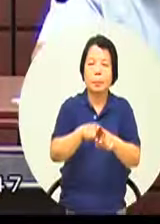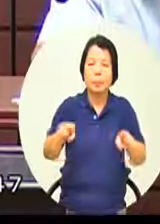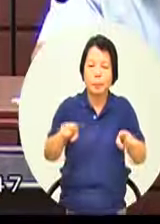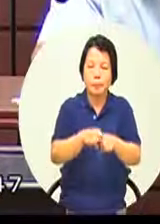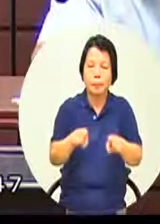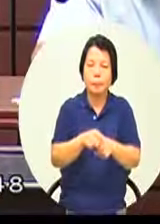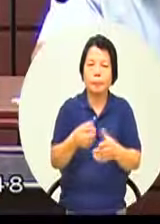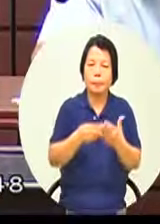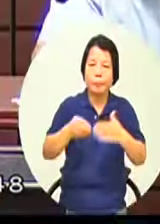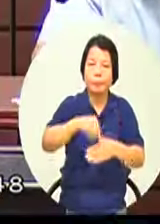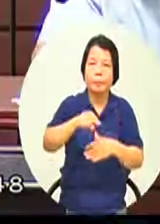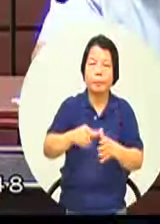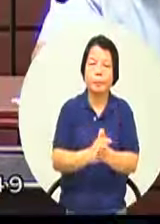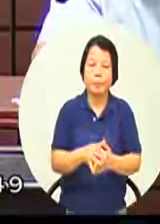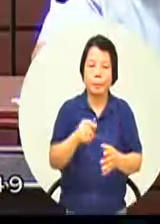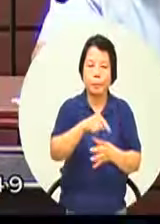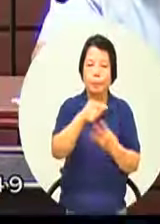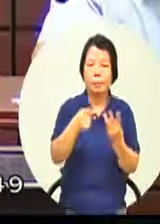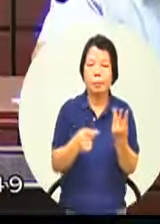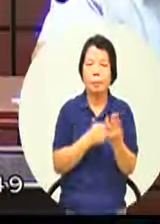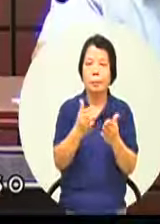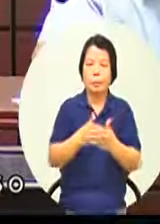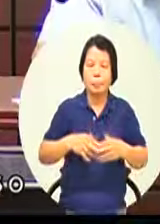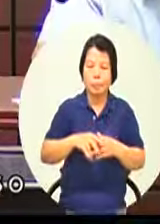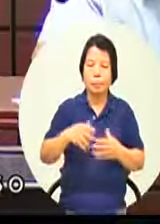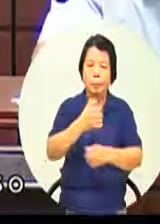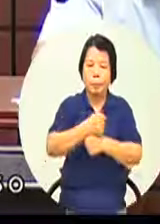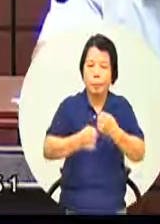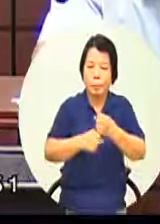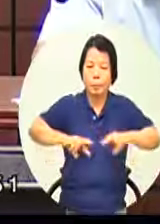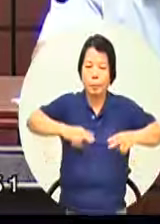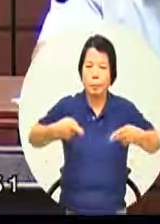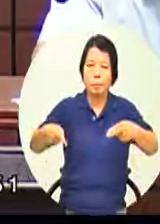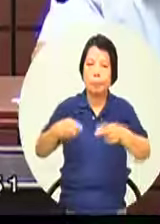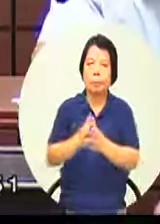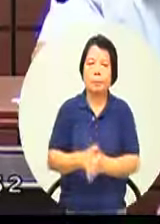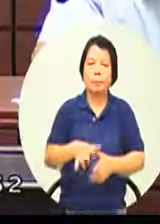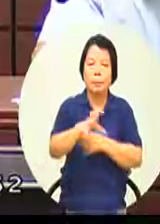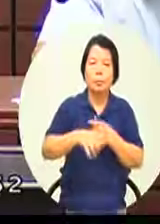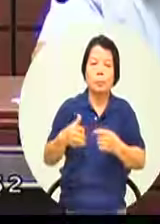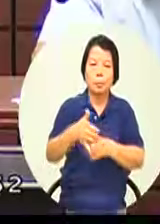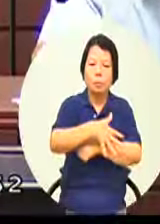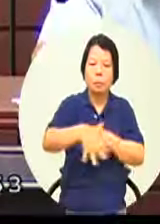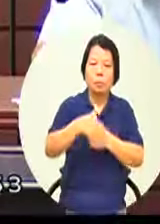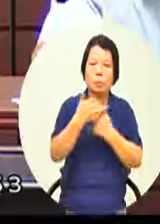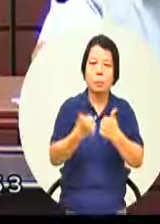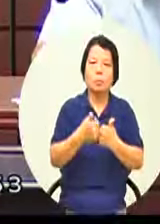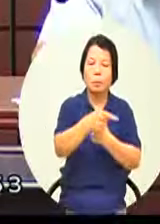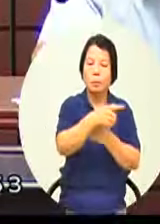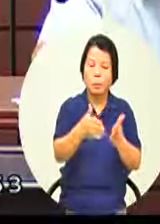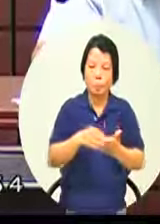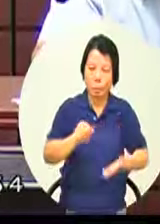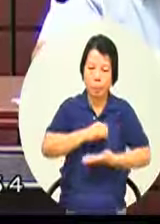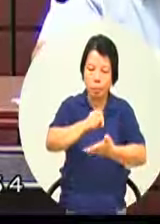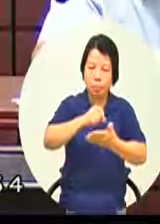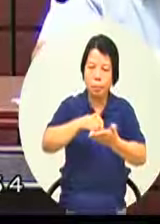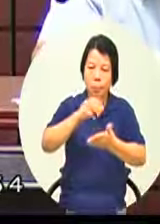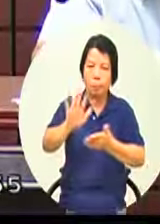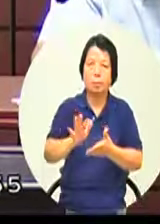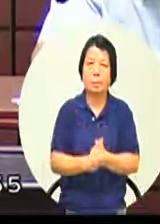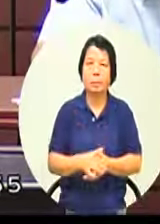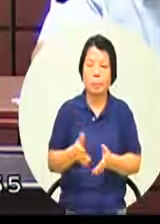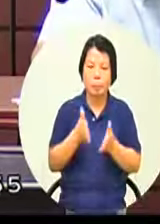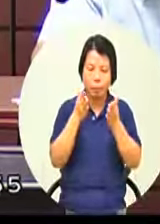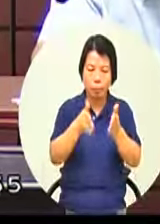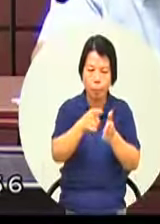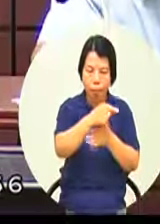所以说整个面向的一个结构性的改变，那农委会他也提出几个方向来，我觉得某些方